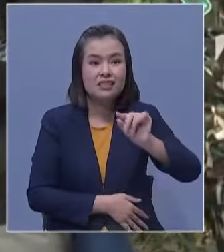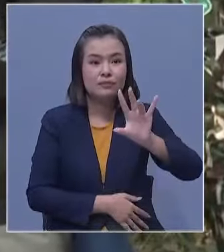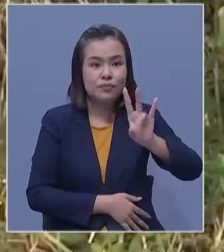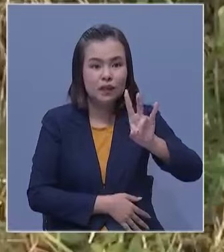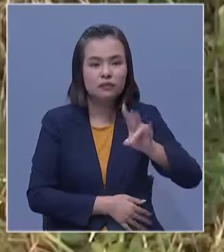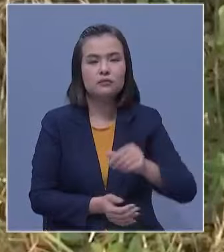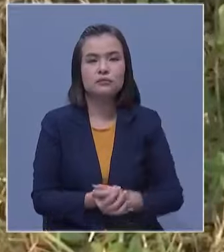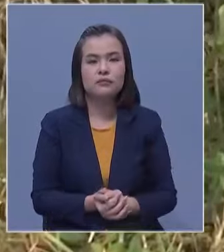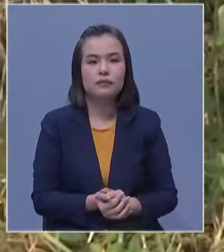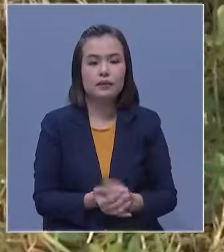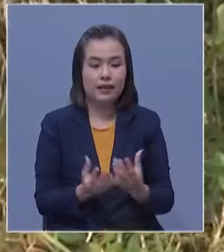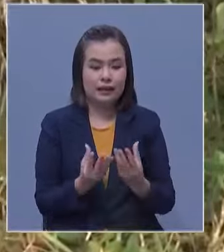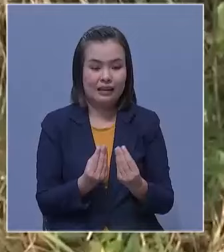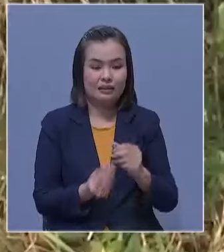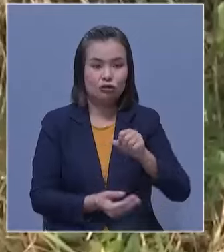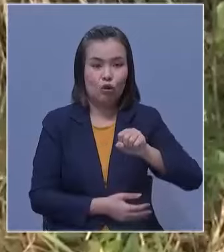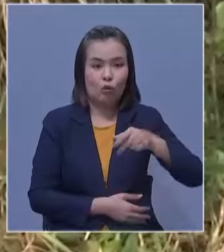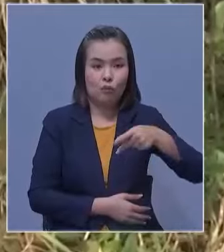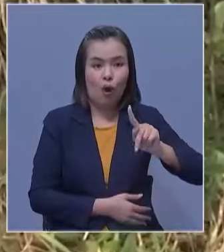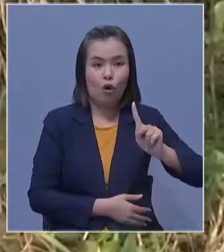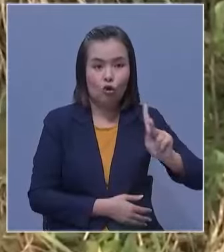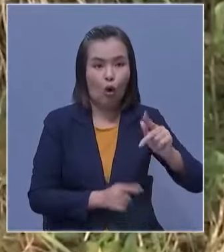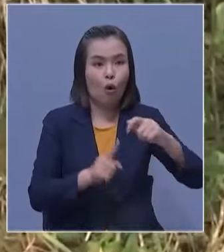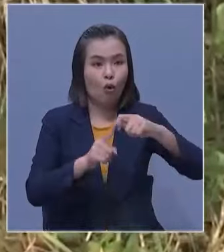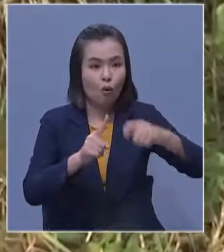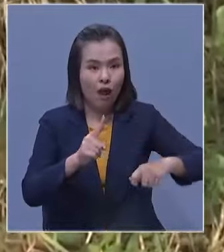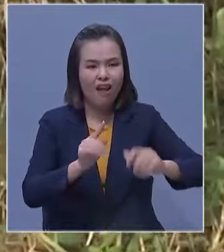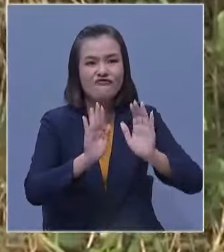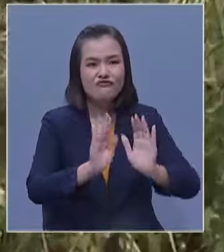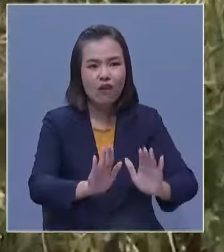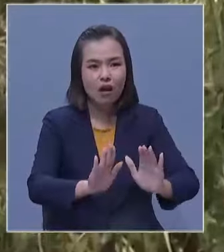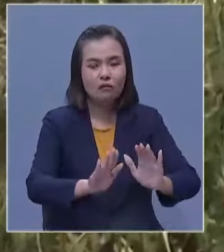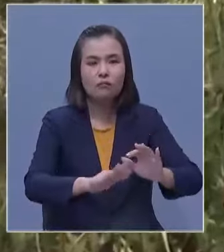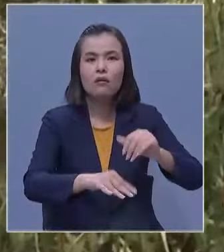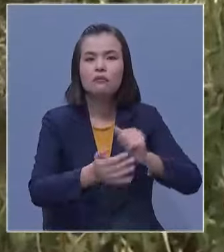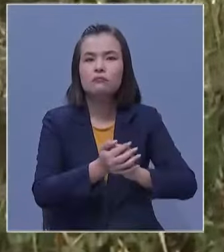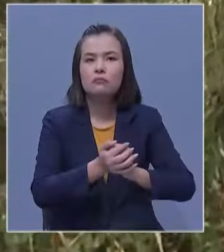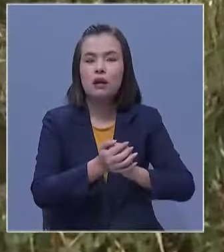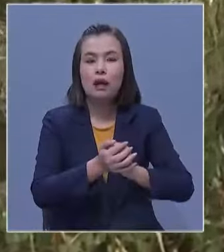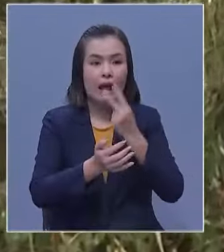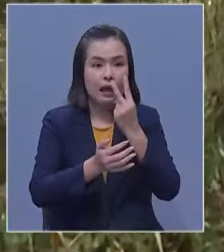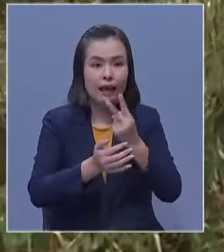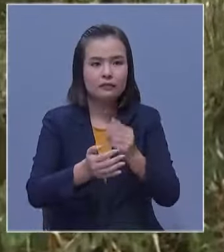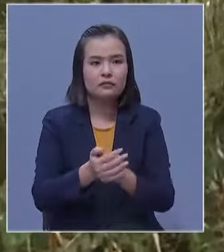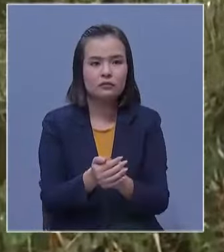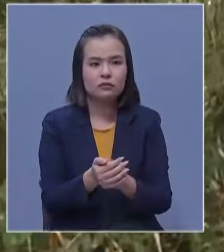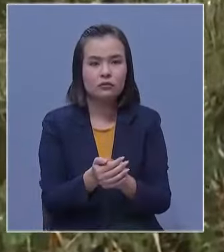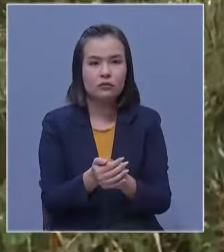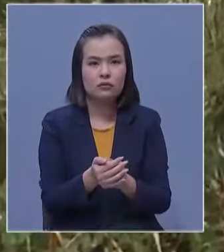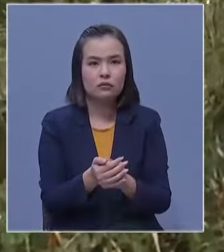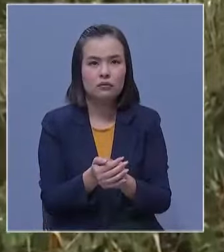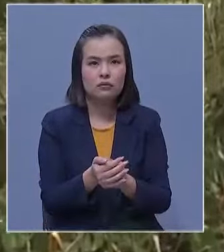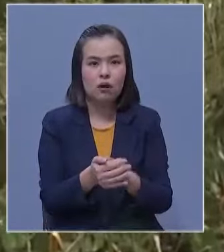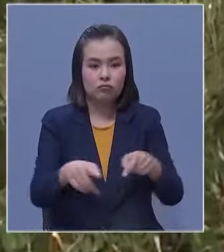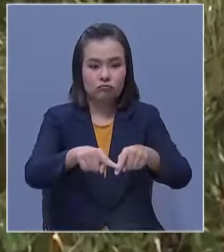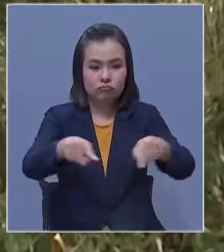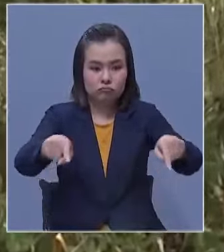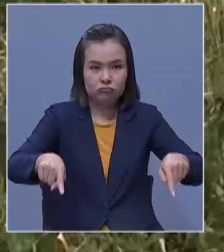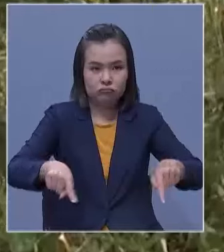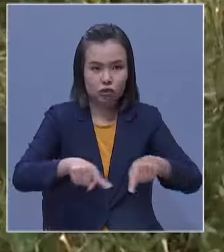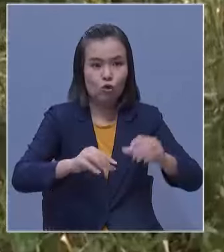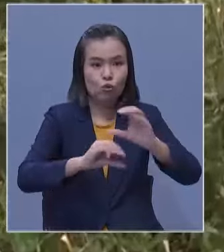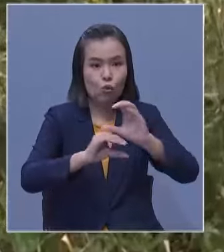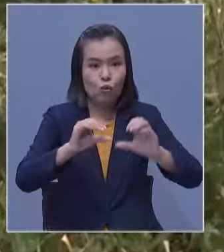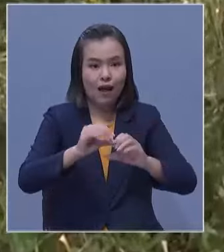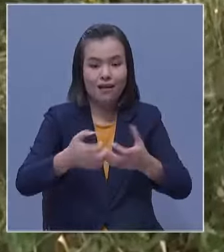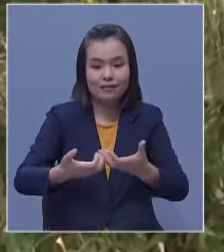งานการปฏิรูปที่ดินหรือสปกนนครราชสีมาฝังไว้เพื่อเป็นเครื่องหมายแสดงเขตดำเนินการปฏิรูปที่ดินโครงการที่จำแนก